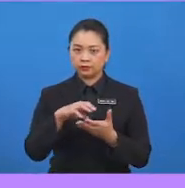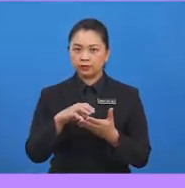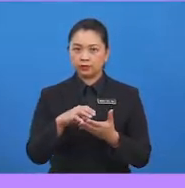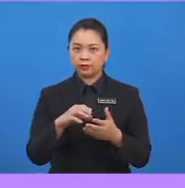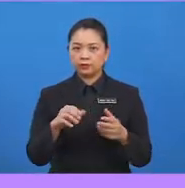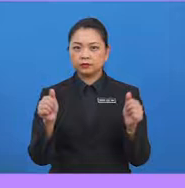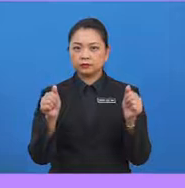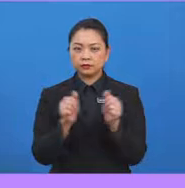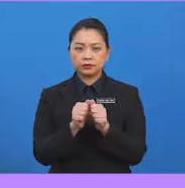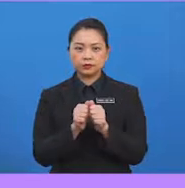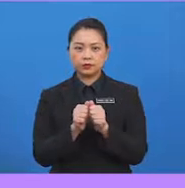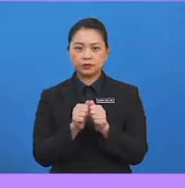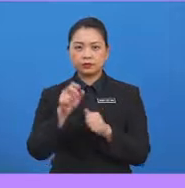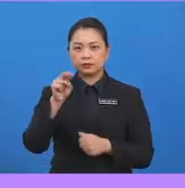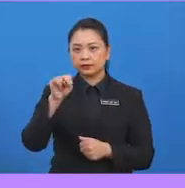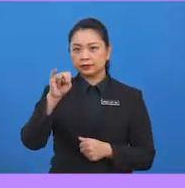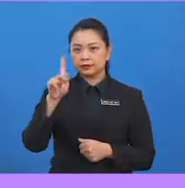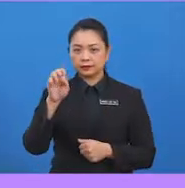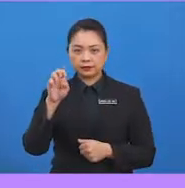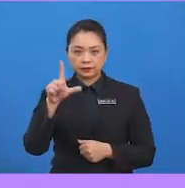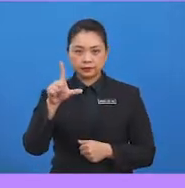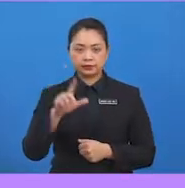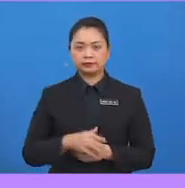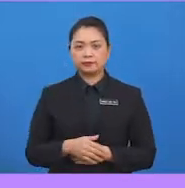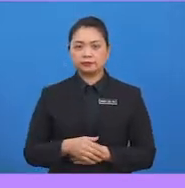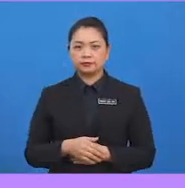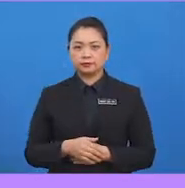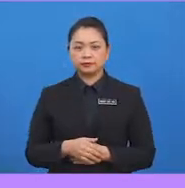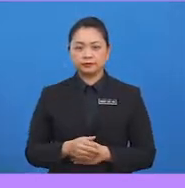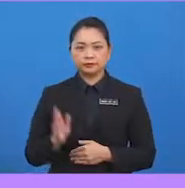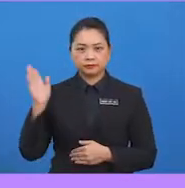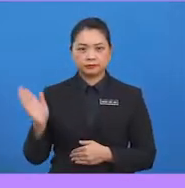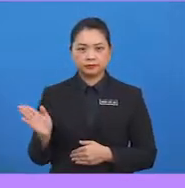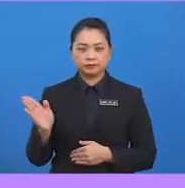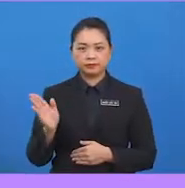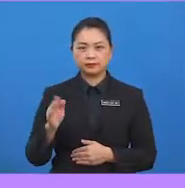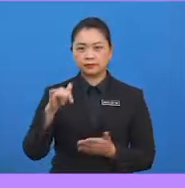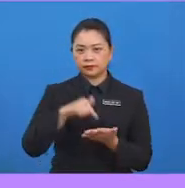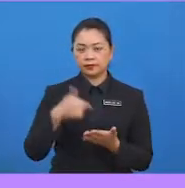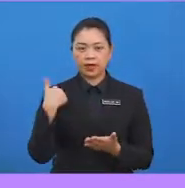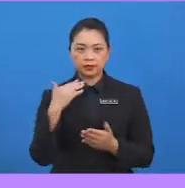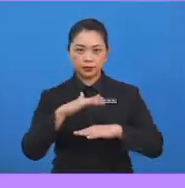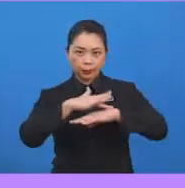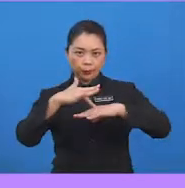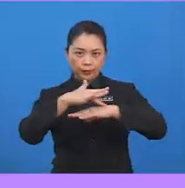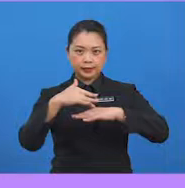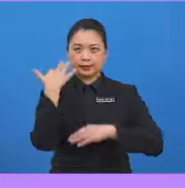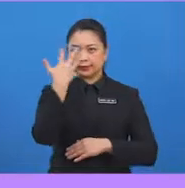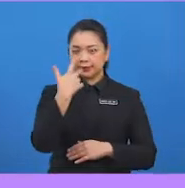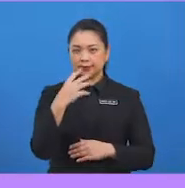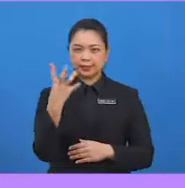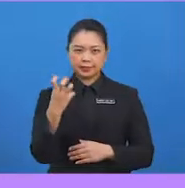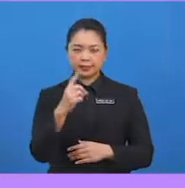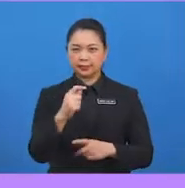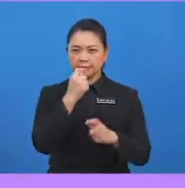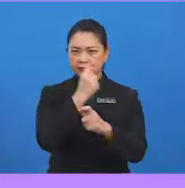dengan 25% nikel. Cupro-nikel ini mempunyai permukaan yang cantik, keras dan